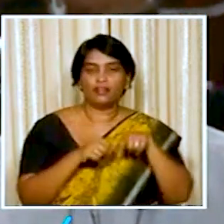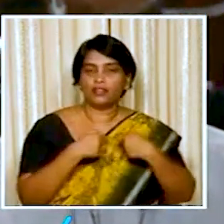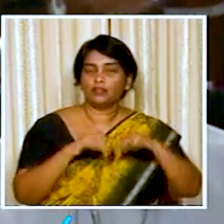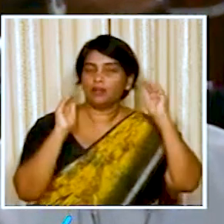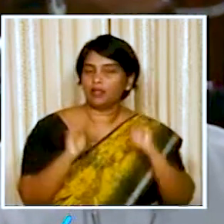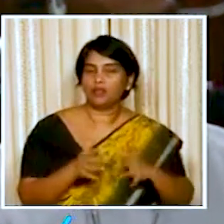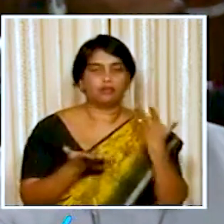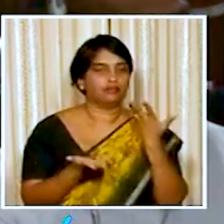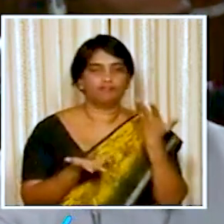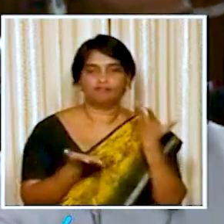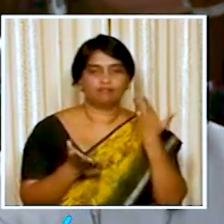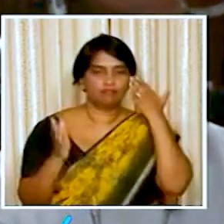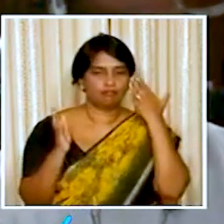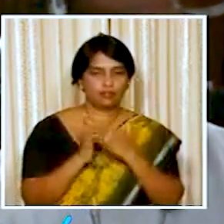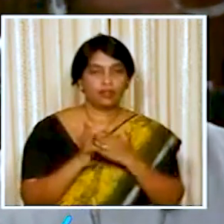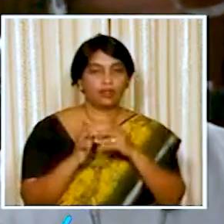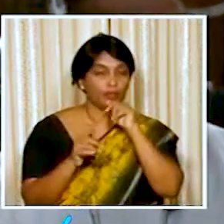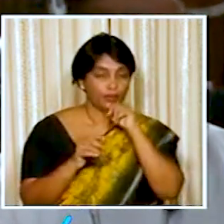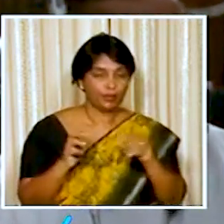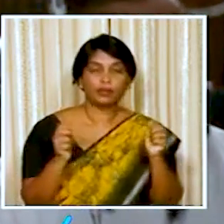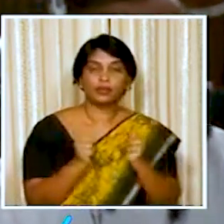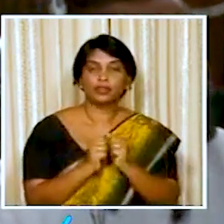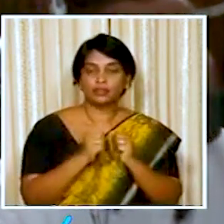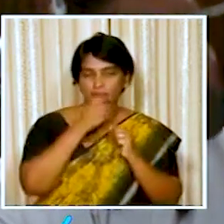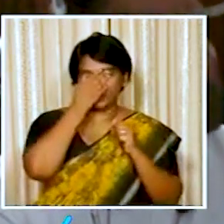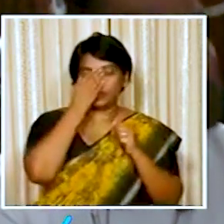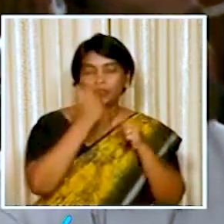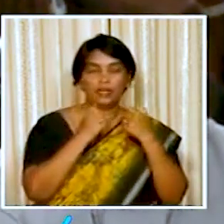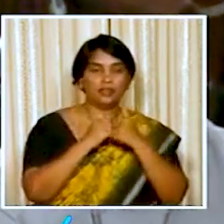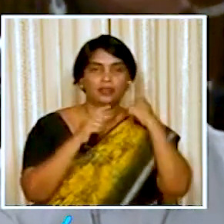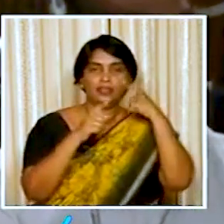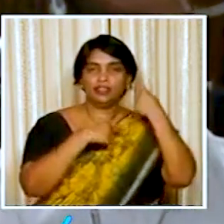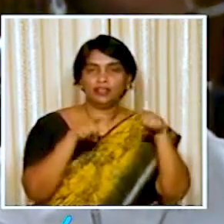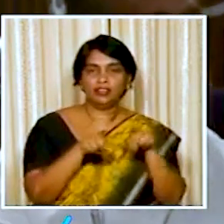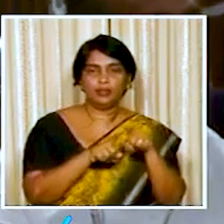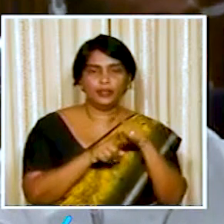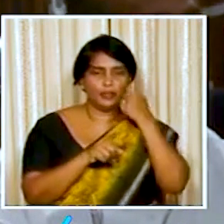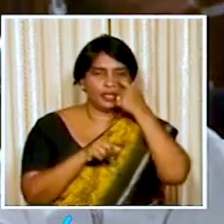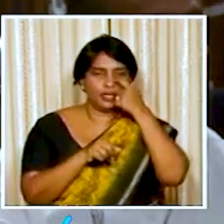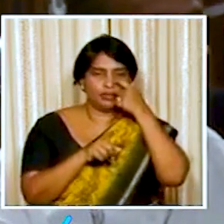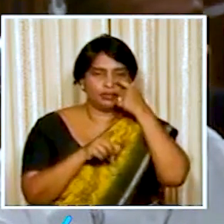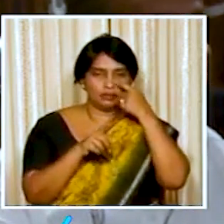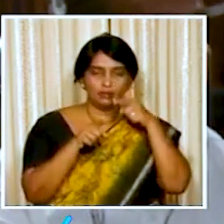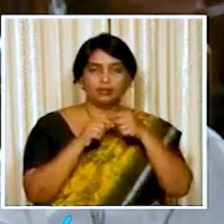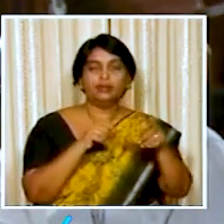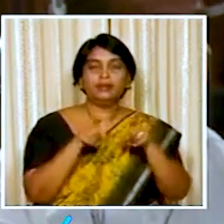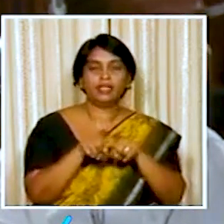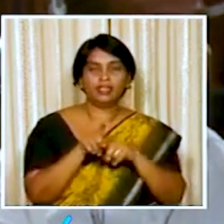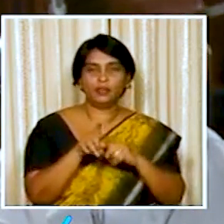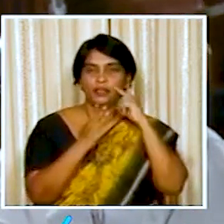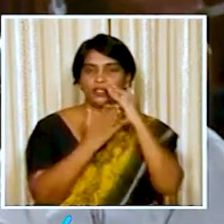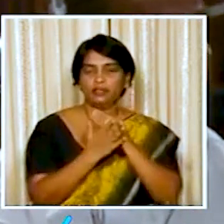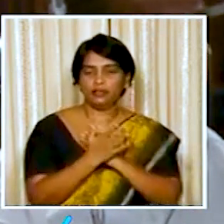වලට අතවත් තියලා නැහැ ඊළඟට කළ යුතුම දෙයක් මුලසුනන මතකුනේ අනිවාර්යම කළ යුතු තිබුණ දෙයක් තමයි මේ පහුගිය අවුරුද්ද ඇතුළත මේ